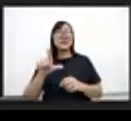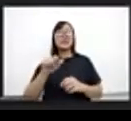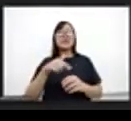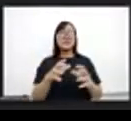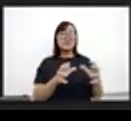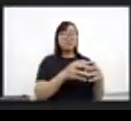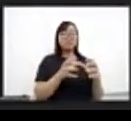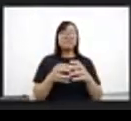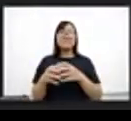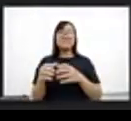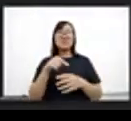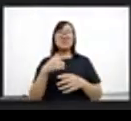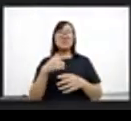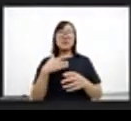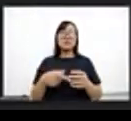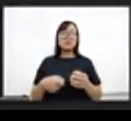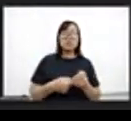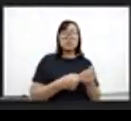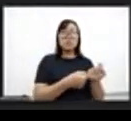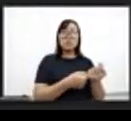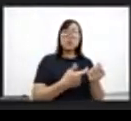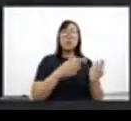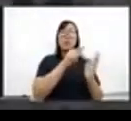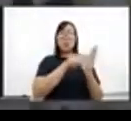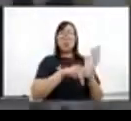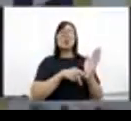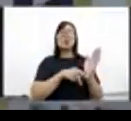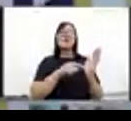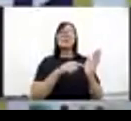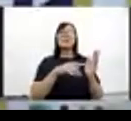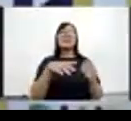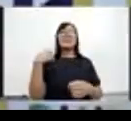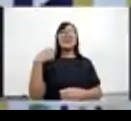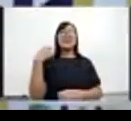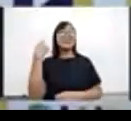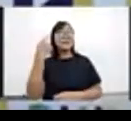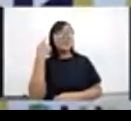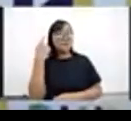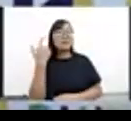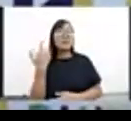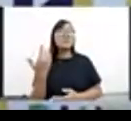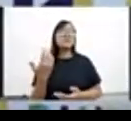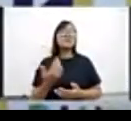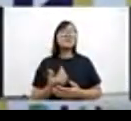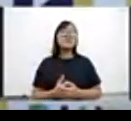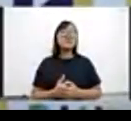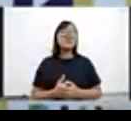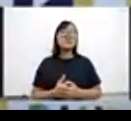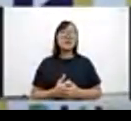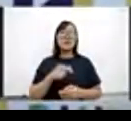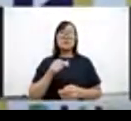yang tadi Kementerian lembaga tentunya memang ini akan diputuskan di mekanisme sekber ya Misalnya